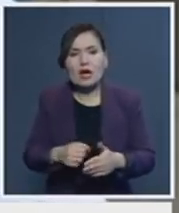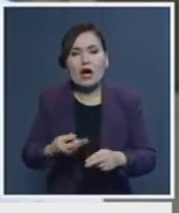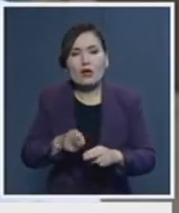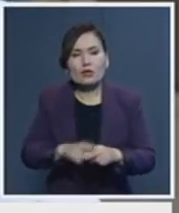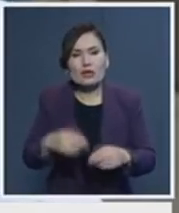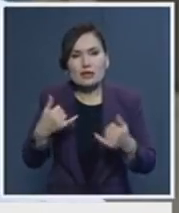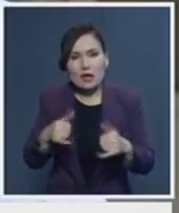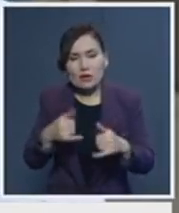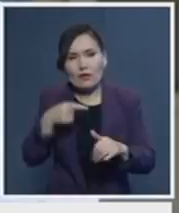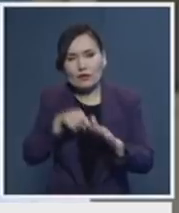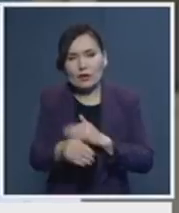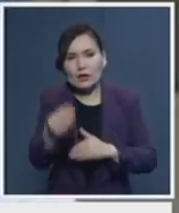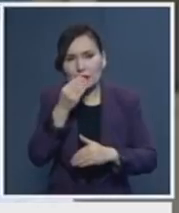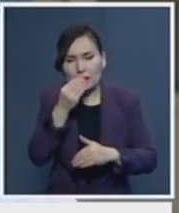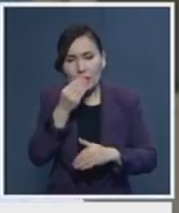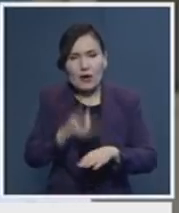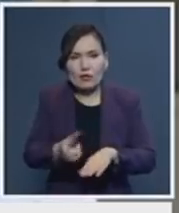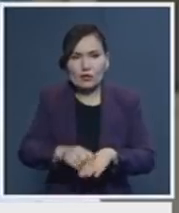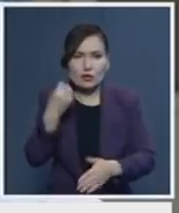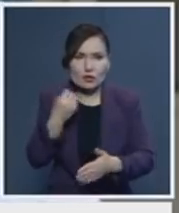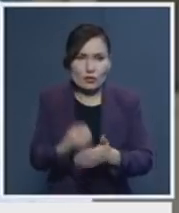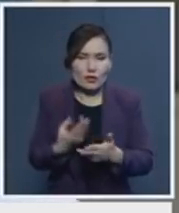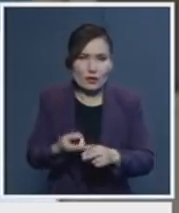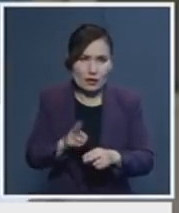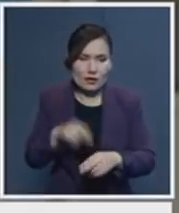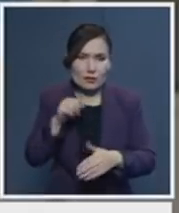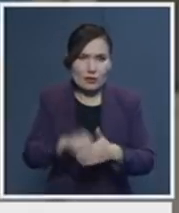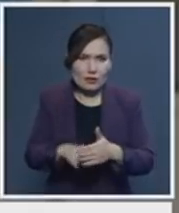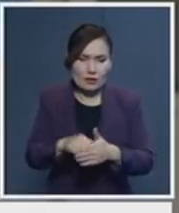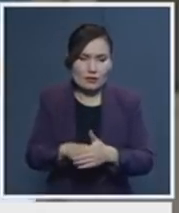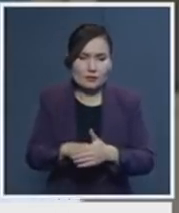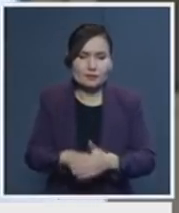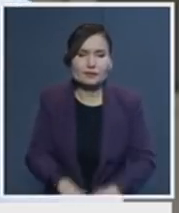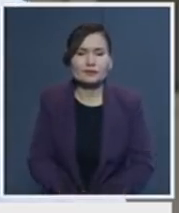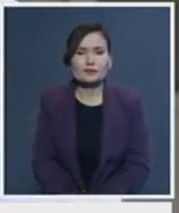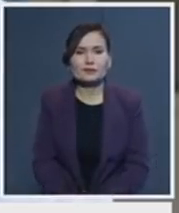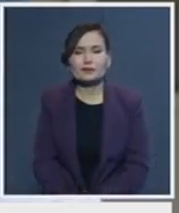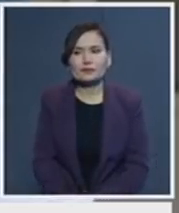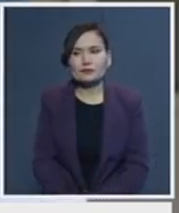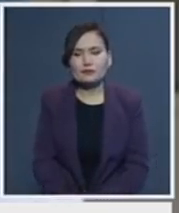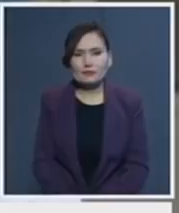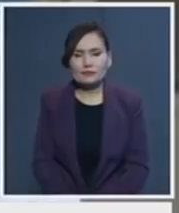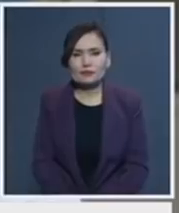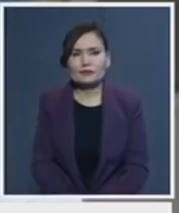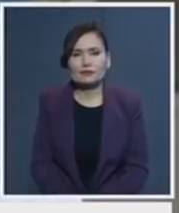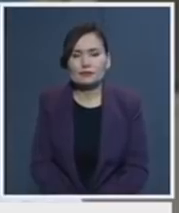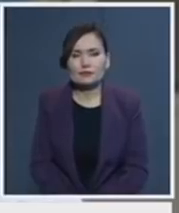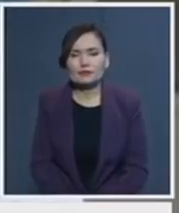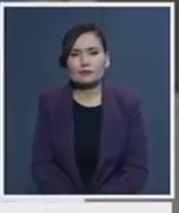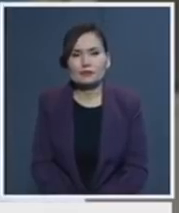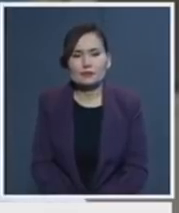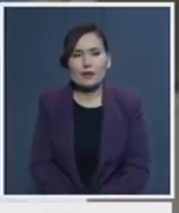сәйкес Ақтау халықаралық әуежайы жолаушылар терминалын пайдаланатын АТМ Груп жауапкершілігі шектеулі